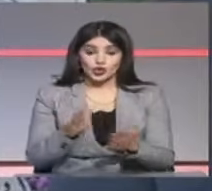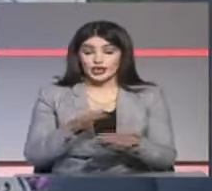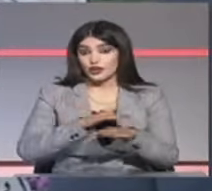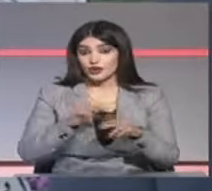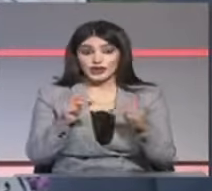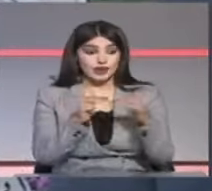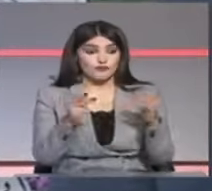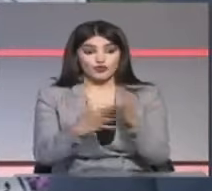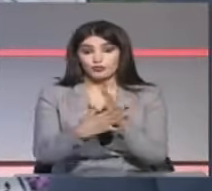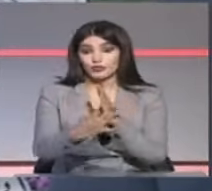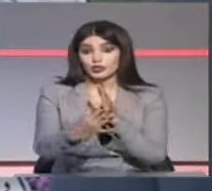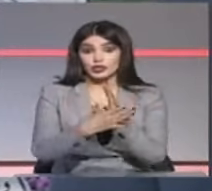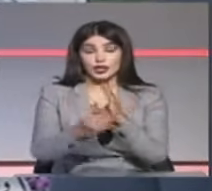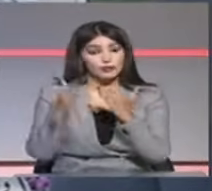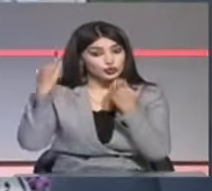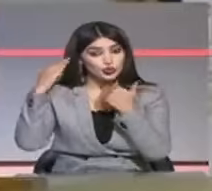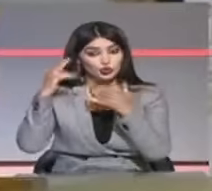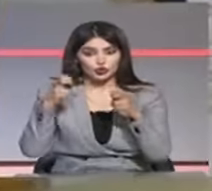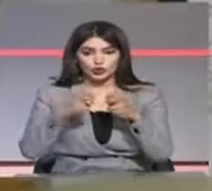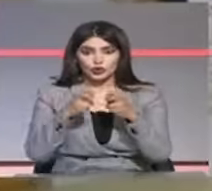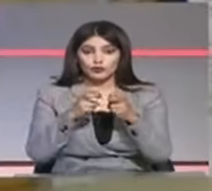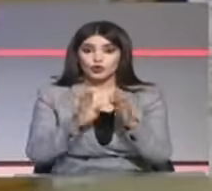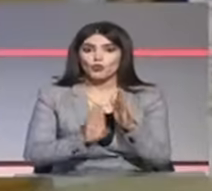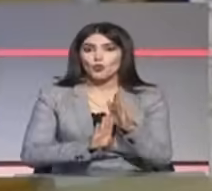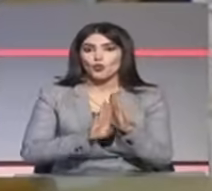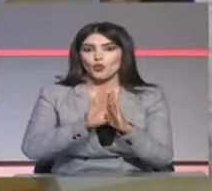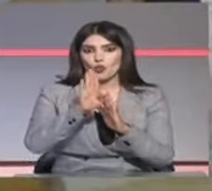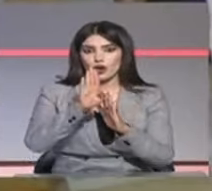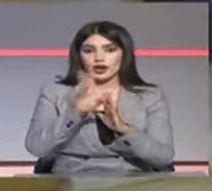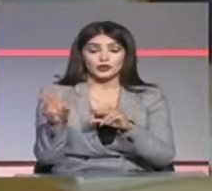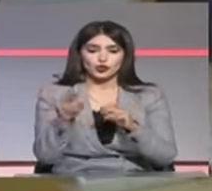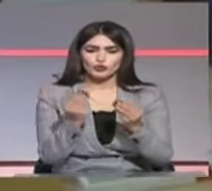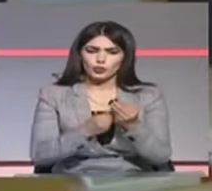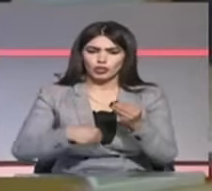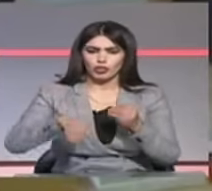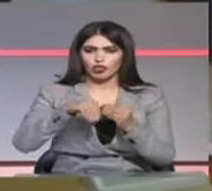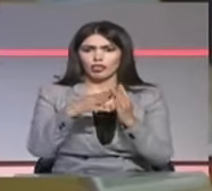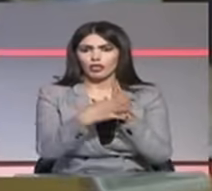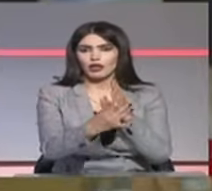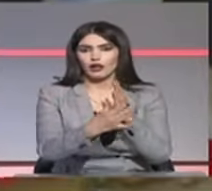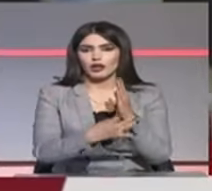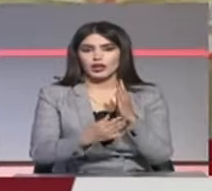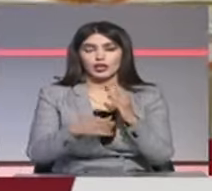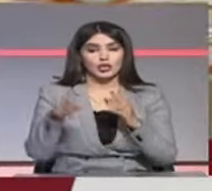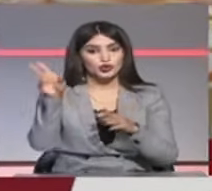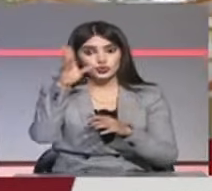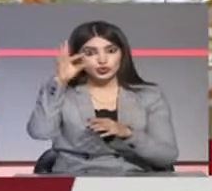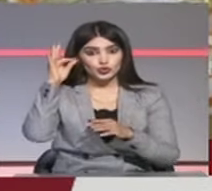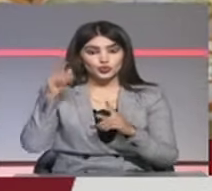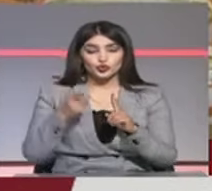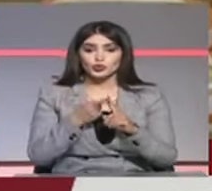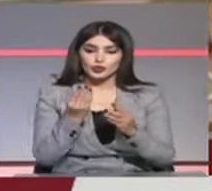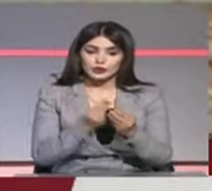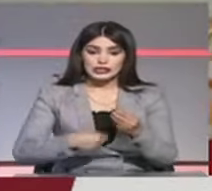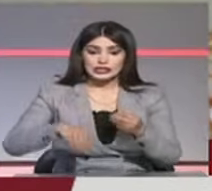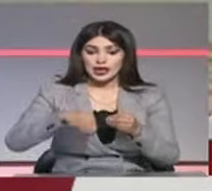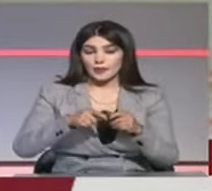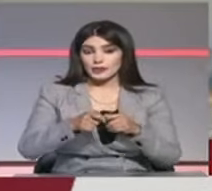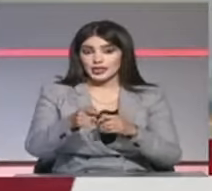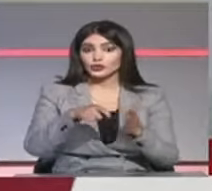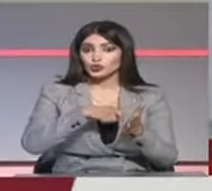وصل الى مستويات عاليه ومع تتفاقم المديونيه العموميه للدوله واقتراب اقصى